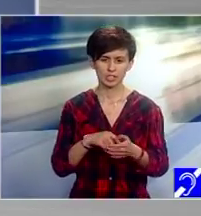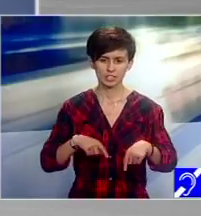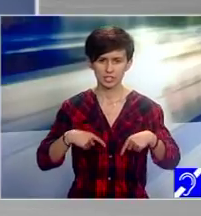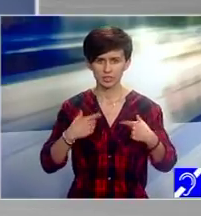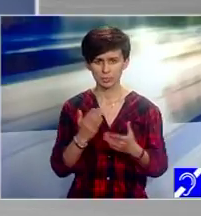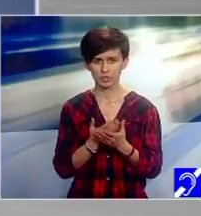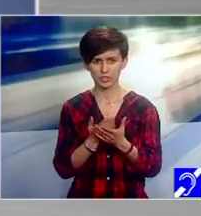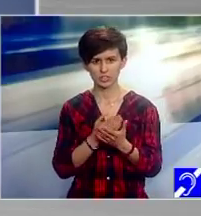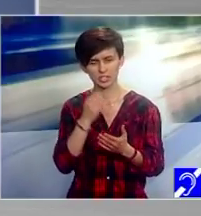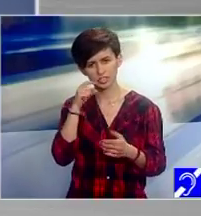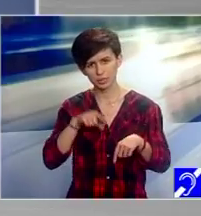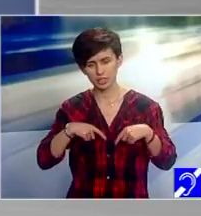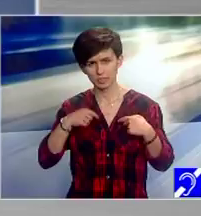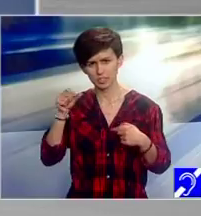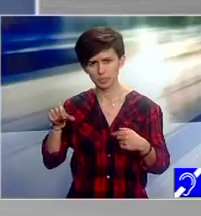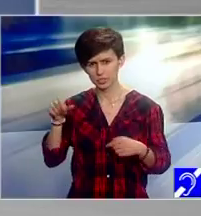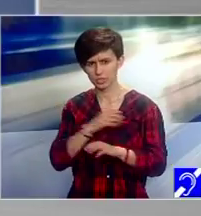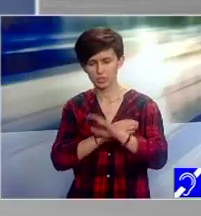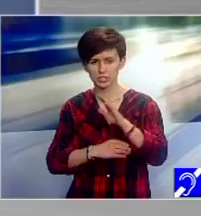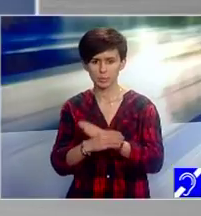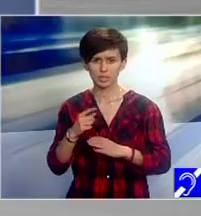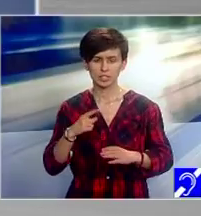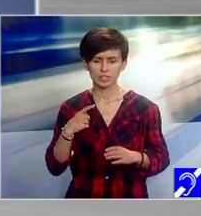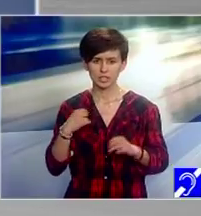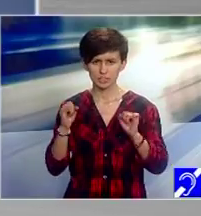ale persoanelor cu dizabilități. Este un eveniment